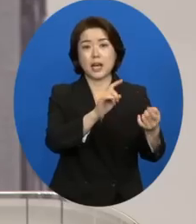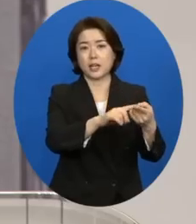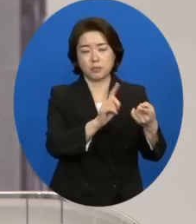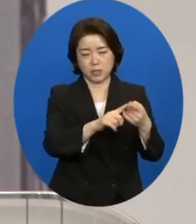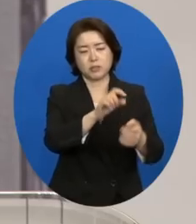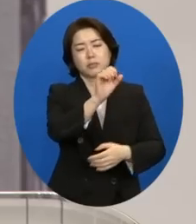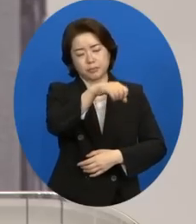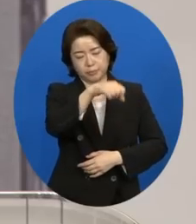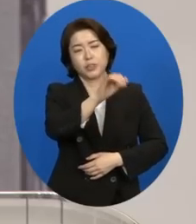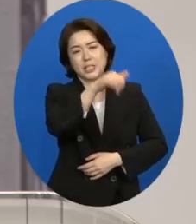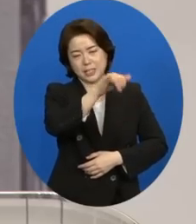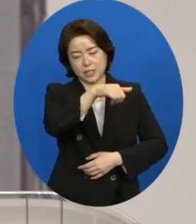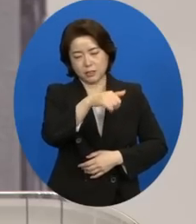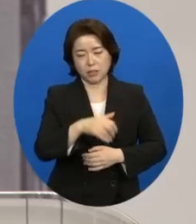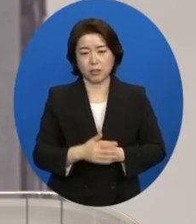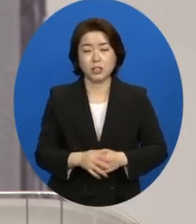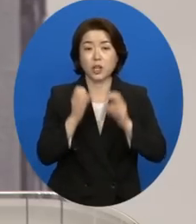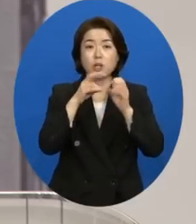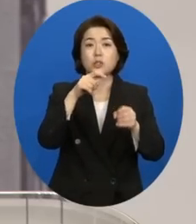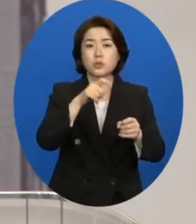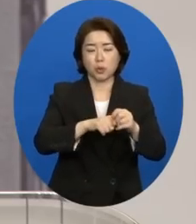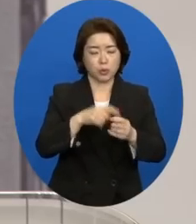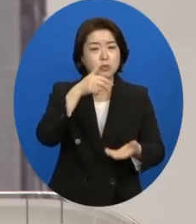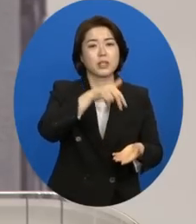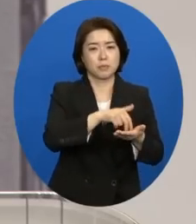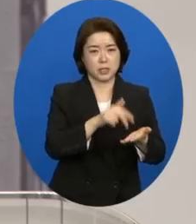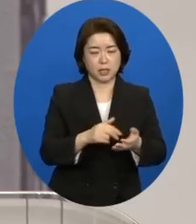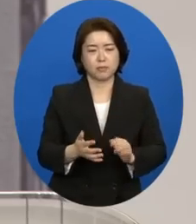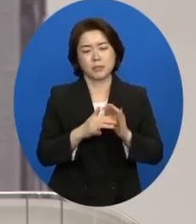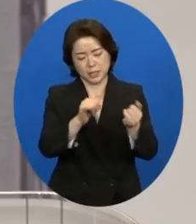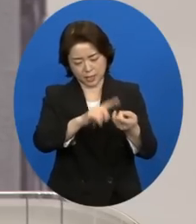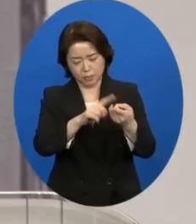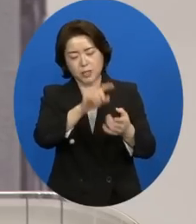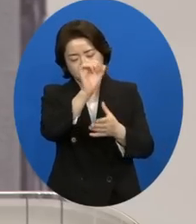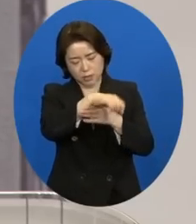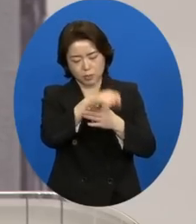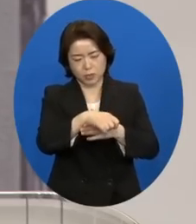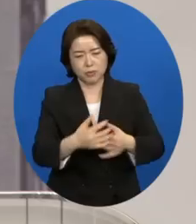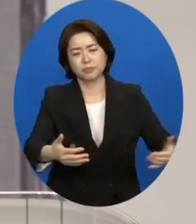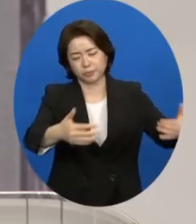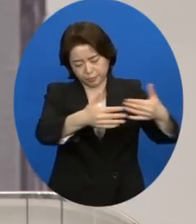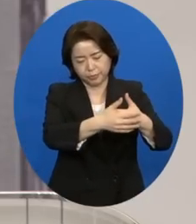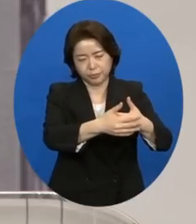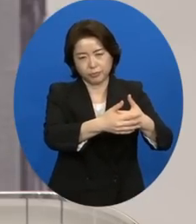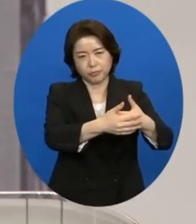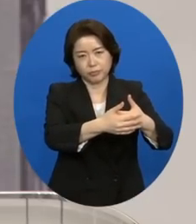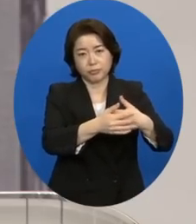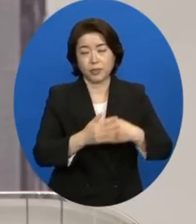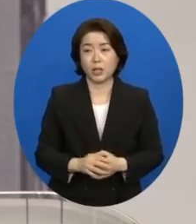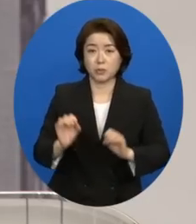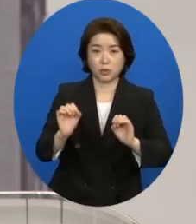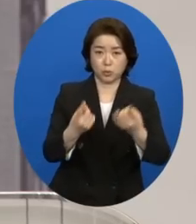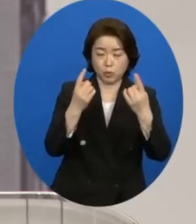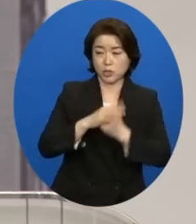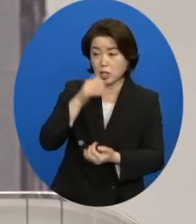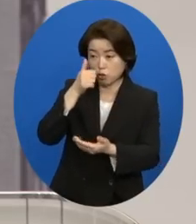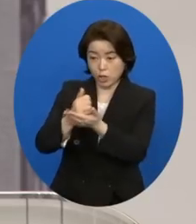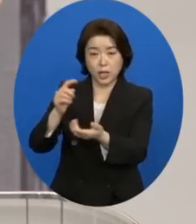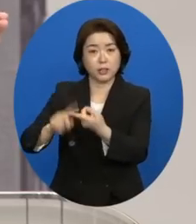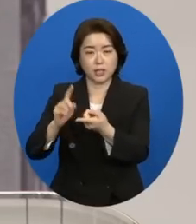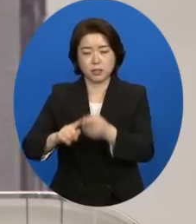예스이 선교적인 관점이 사람에 대해서요 품는 거예요 그러나 동시에 죄에